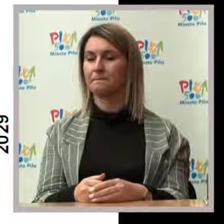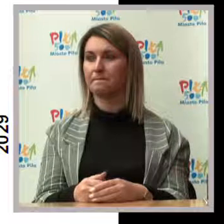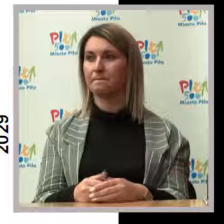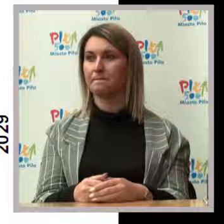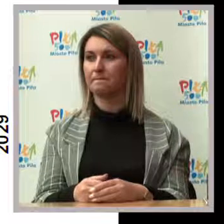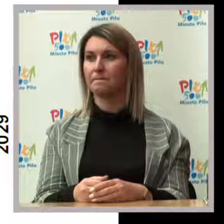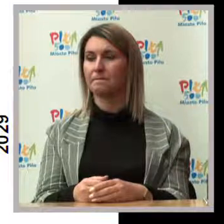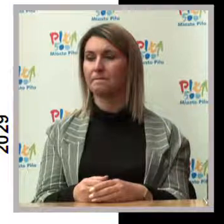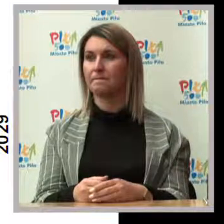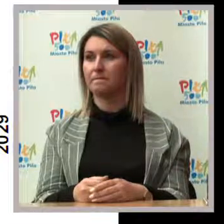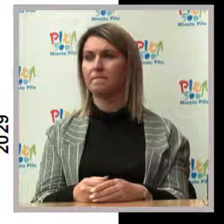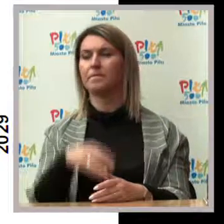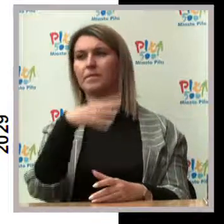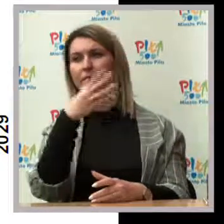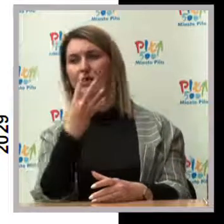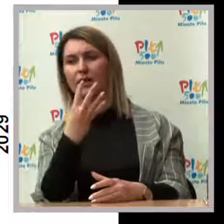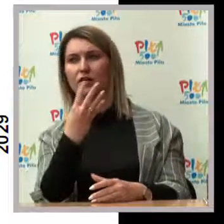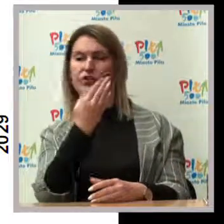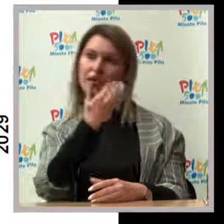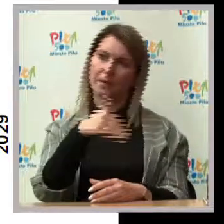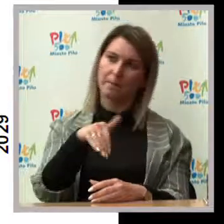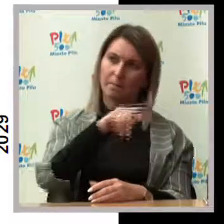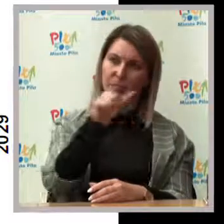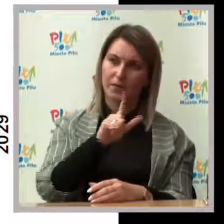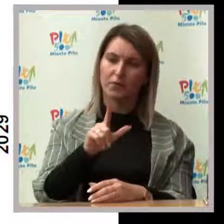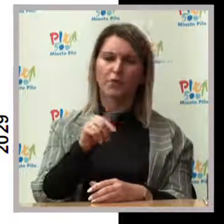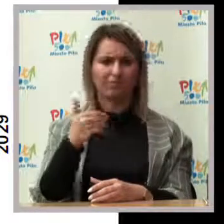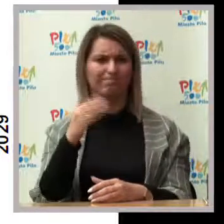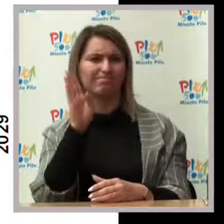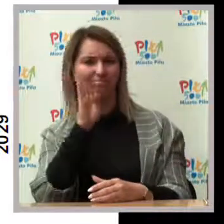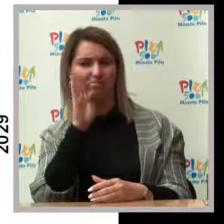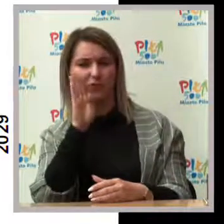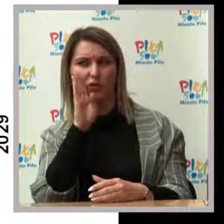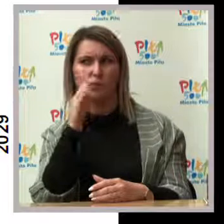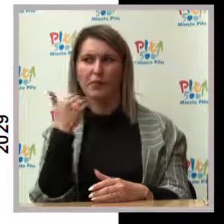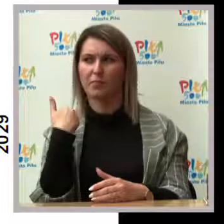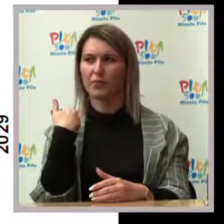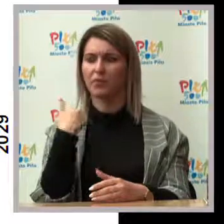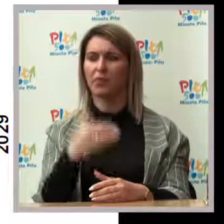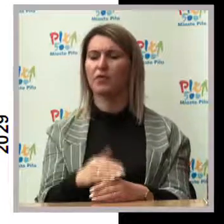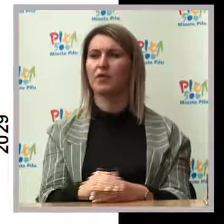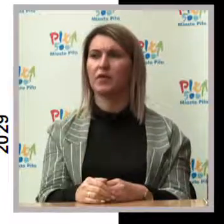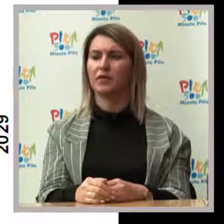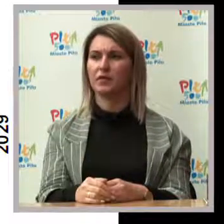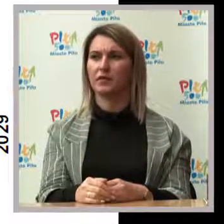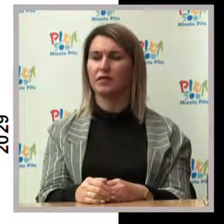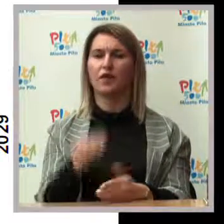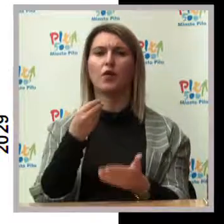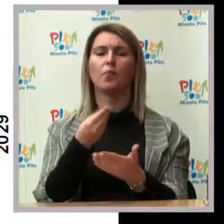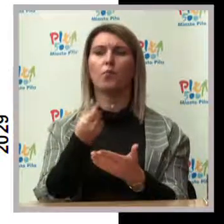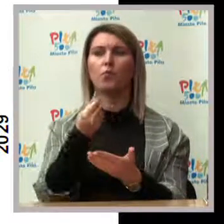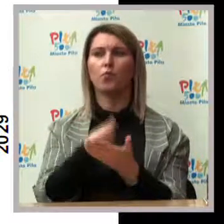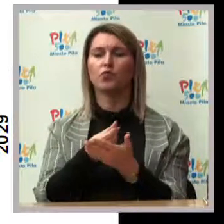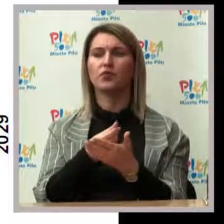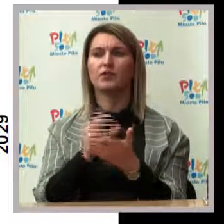to kwota około 4 milionów złotych. Podobna wartość została oszacowana i zapisana w budżecie miasta na